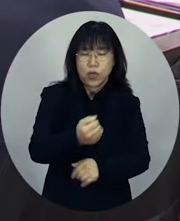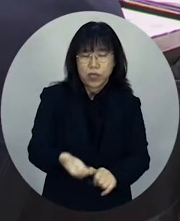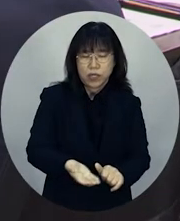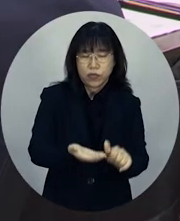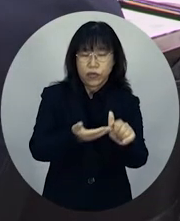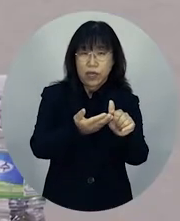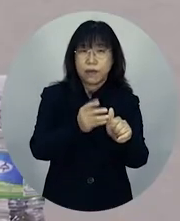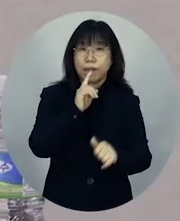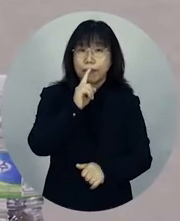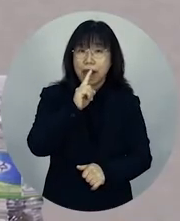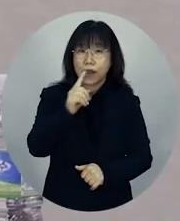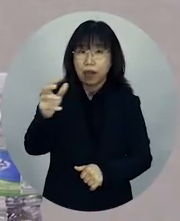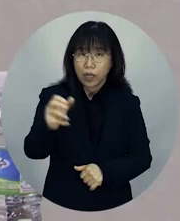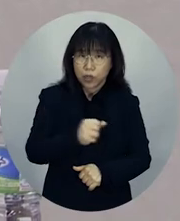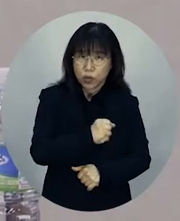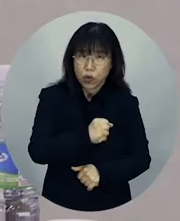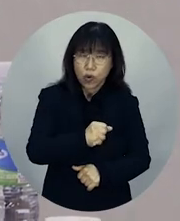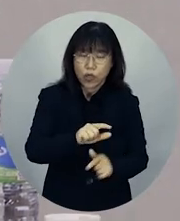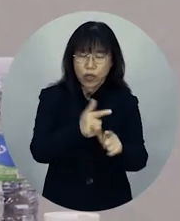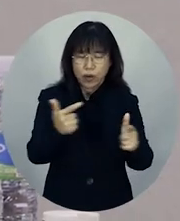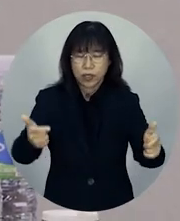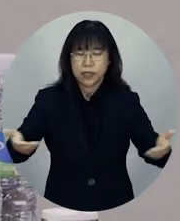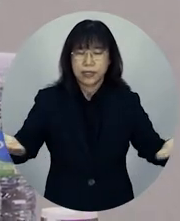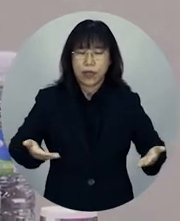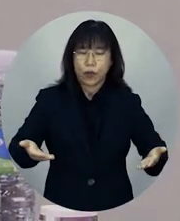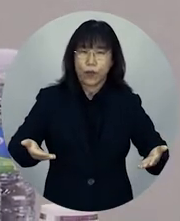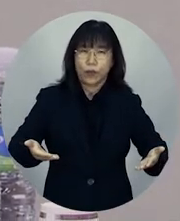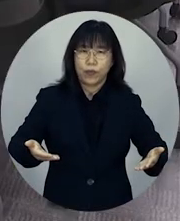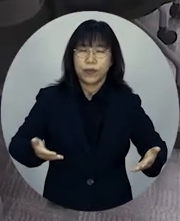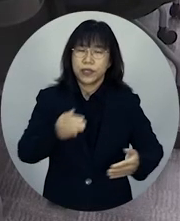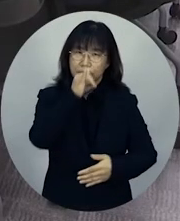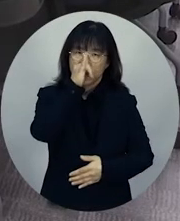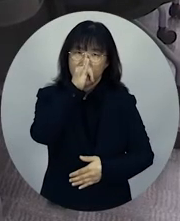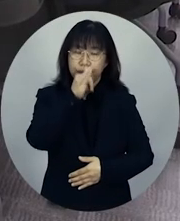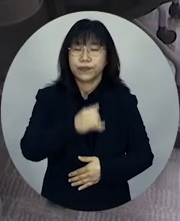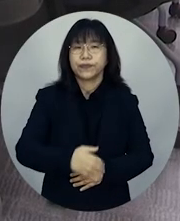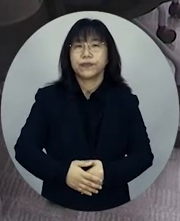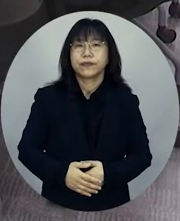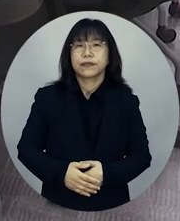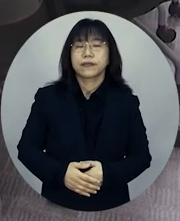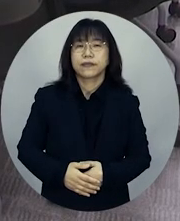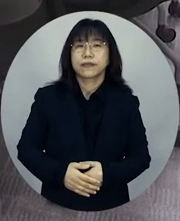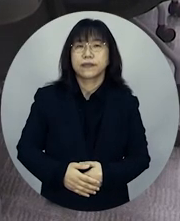힘으로라는 슬로건 아래 지역인재 양성을 위한 다양한 사업들을 펼치고 있습니다